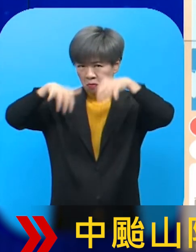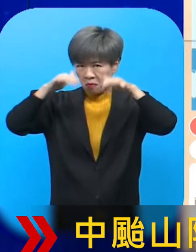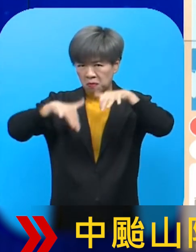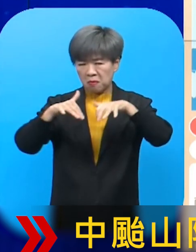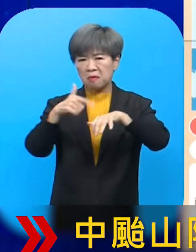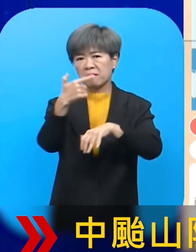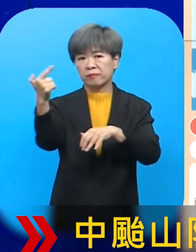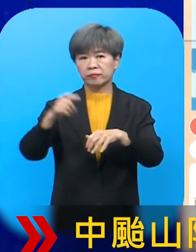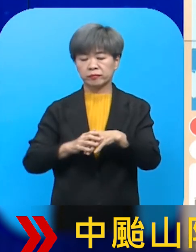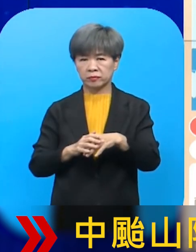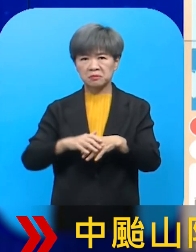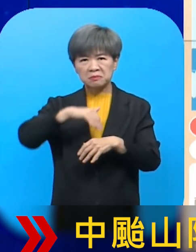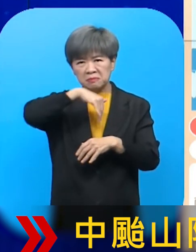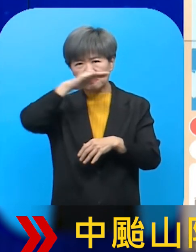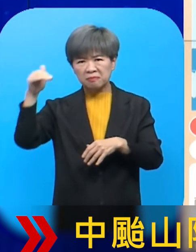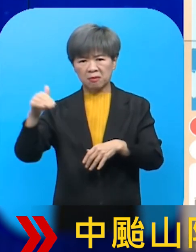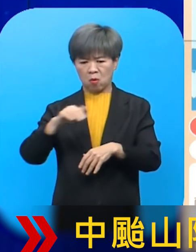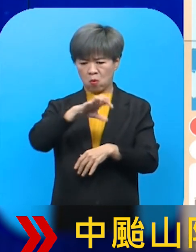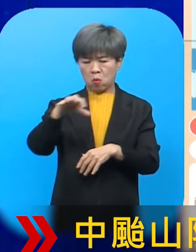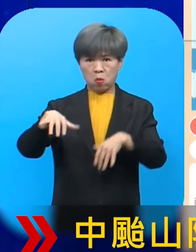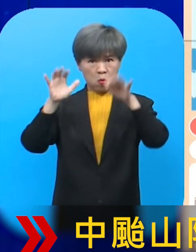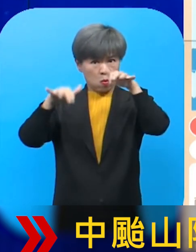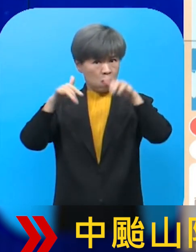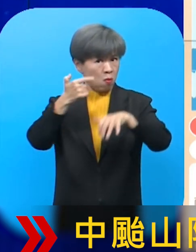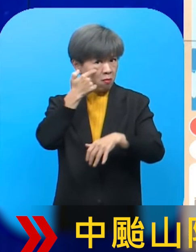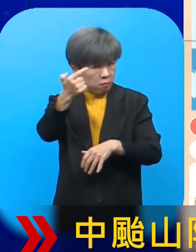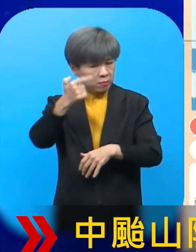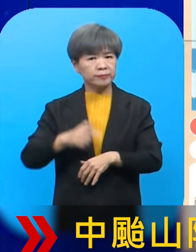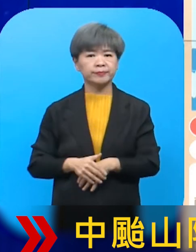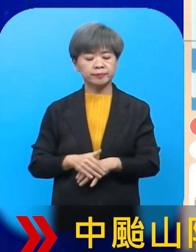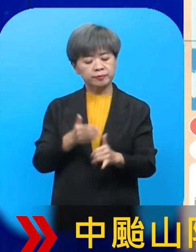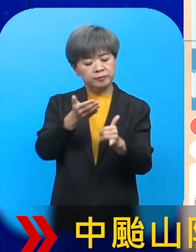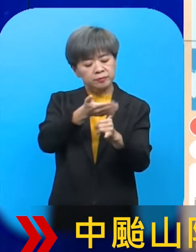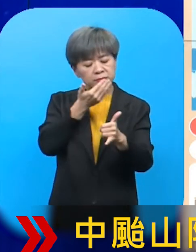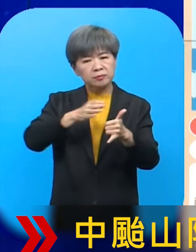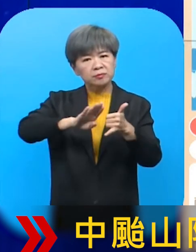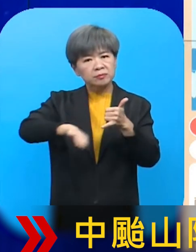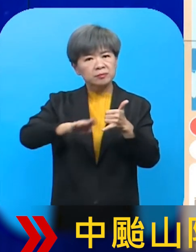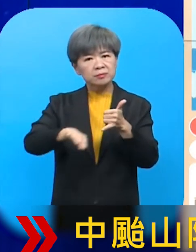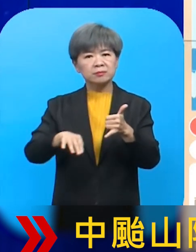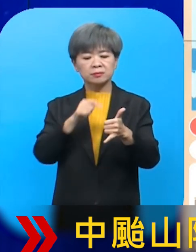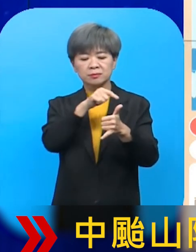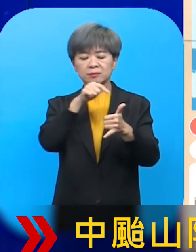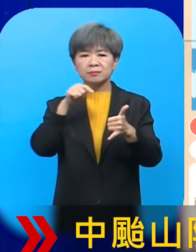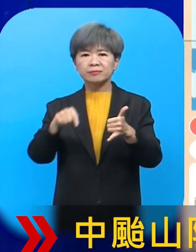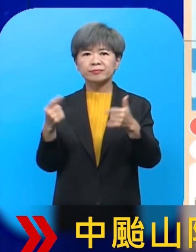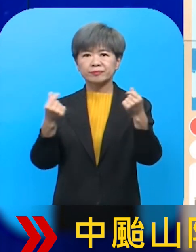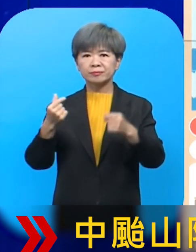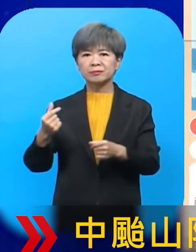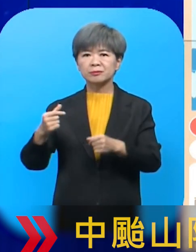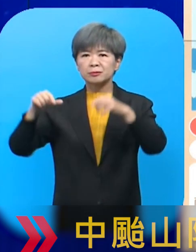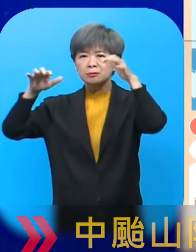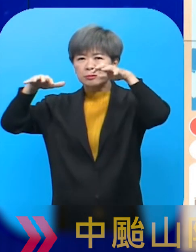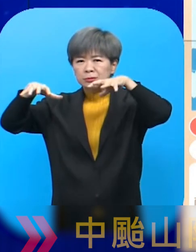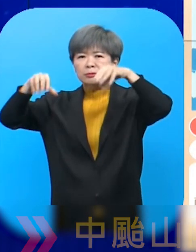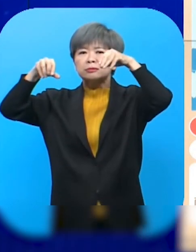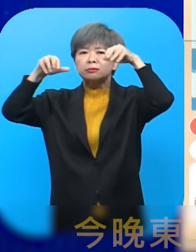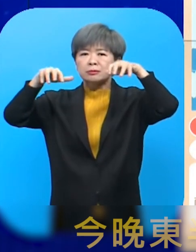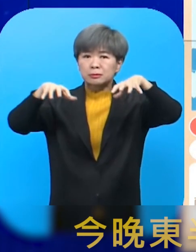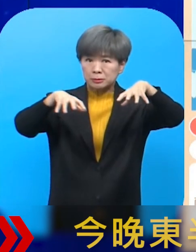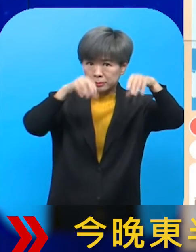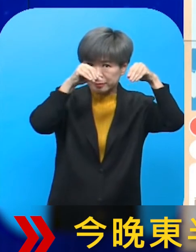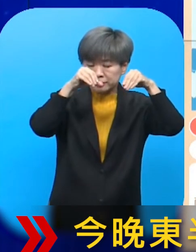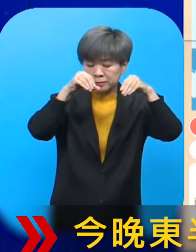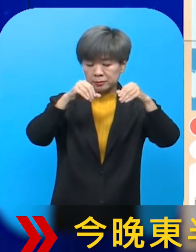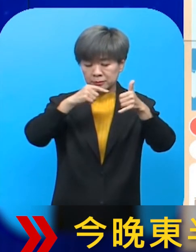会有局部大豪雨发生的可能性。此外，在北部跟南部，这时候可能都是一些比较像间歇性的阵雨出现。沿